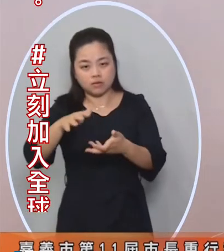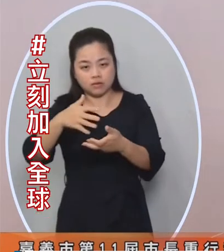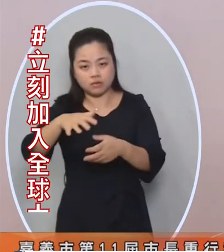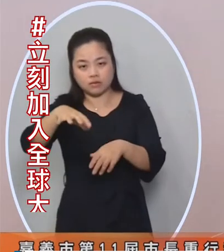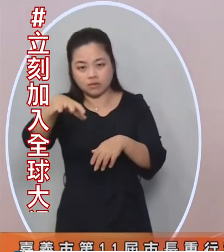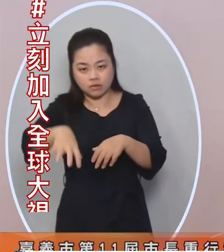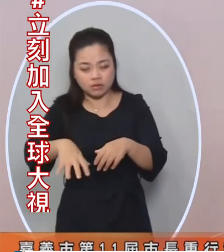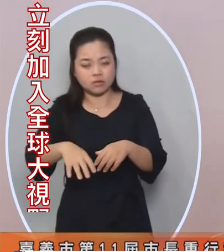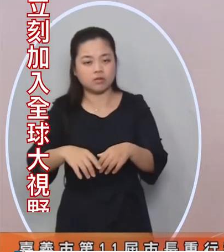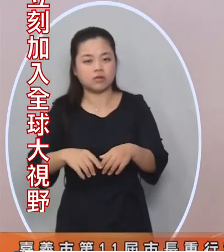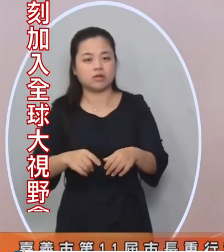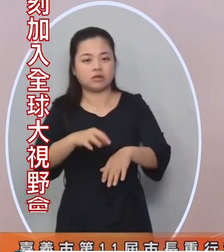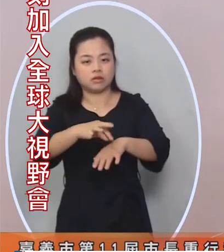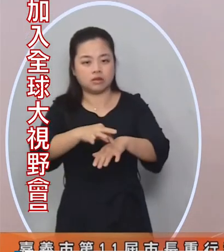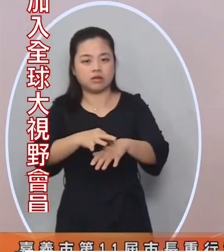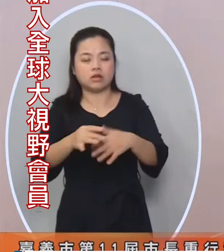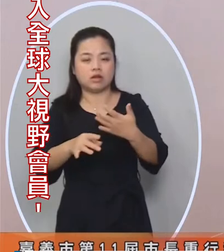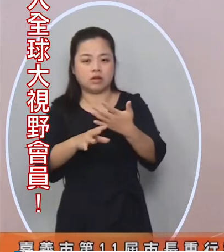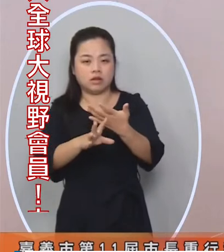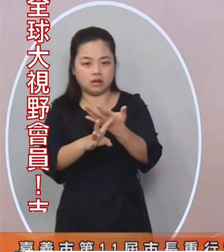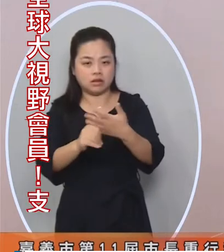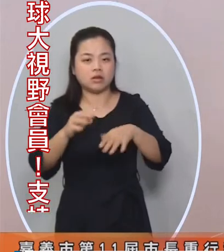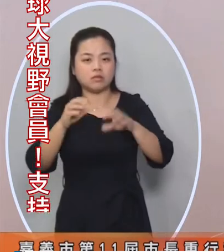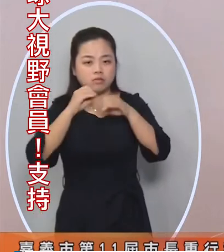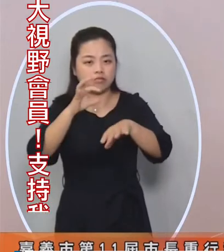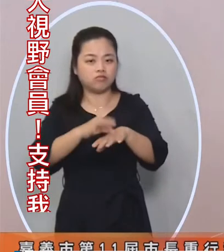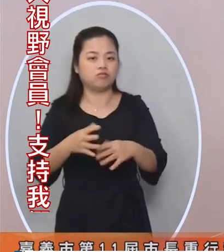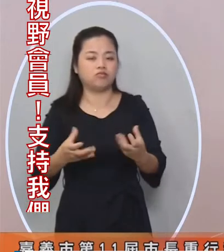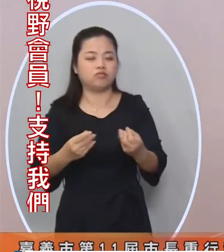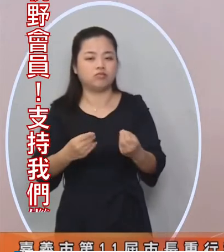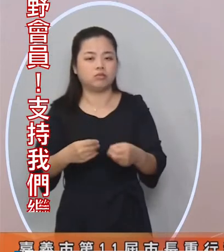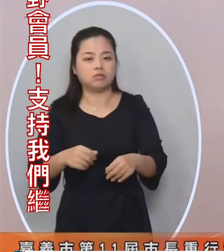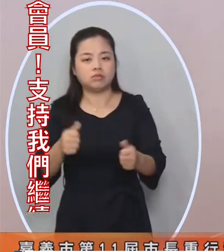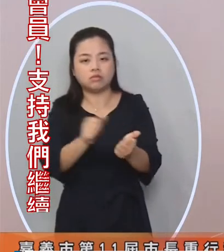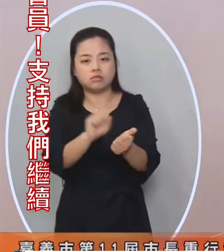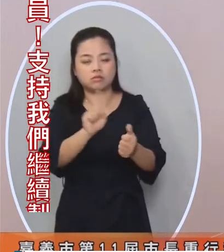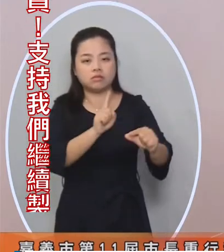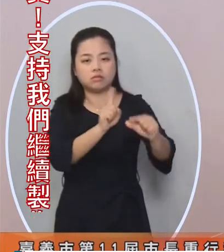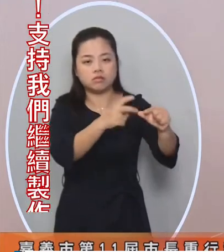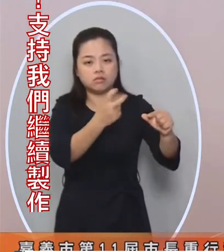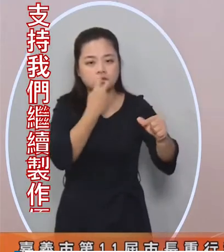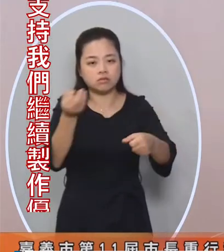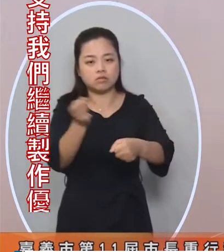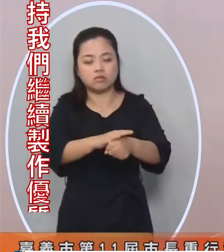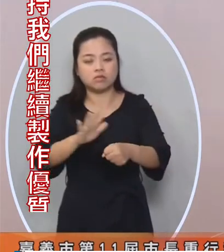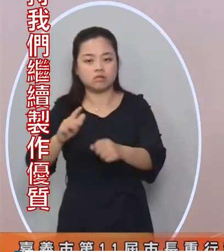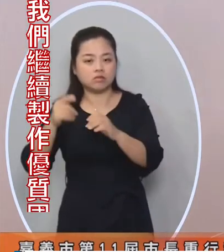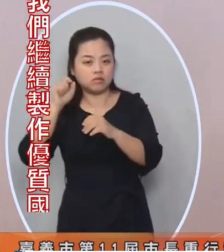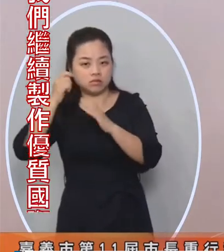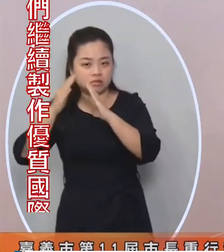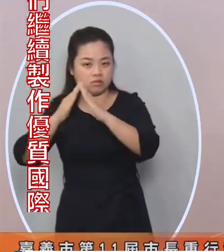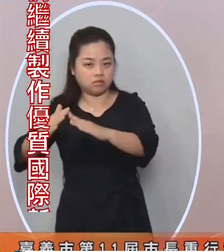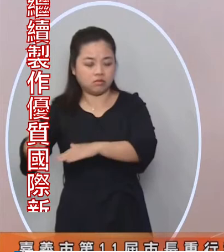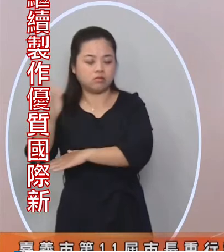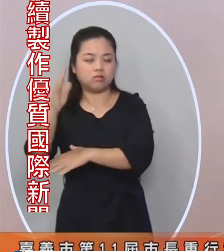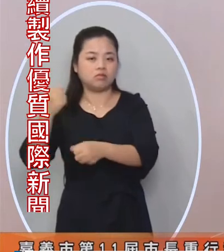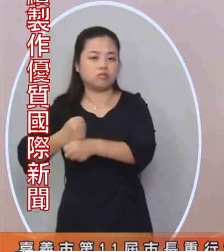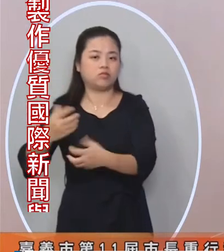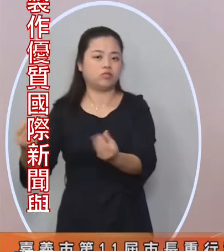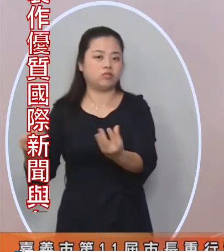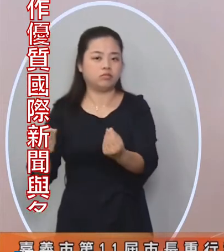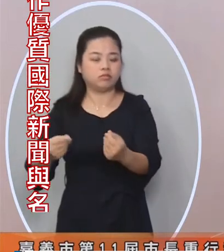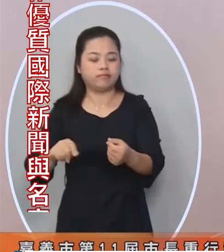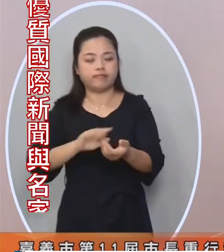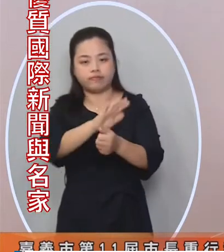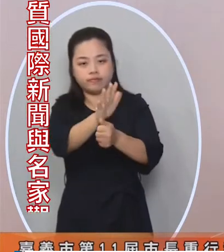严重的质跟量都不足。咱完全靠的是中央的补助，嘉义市政府无做到半项，所以这个问题就